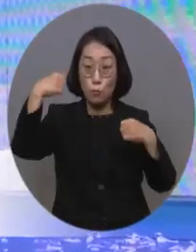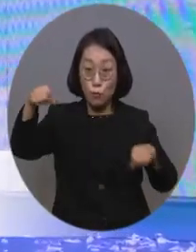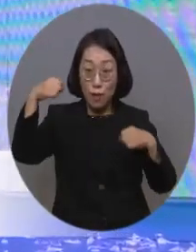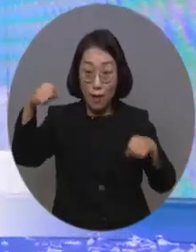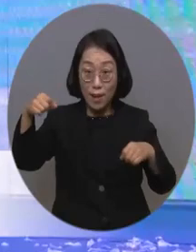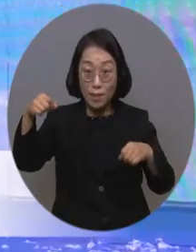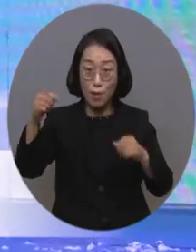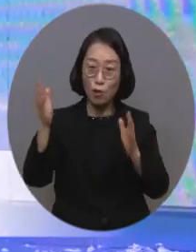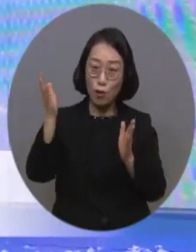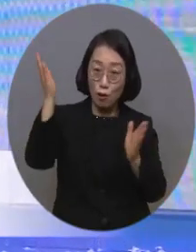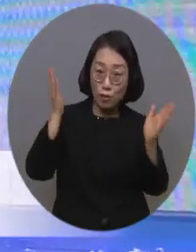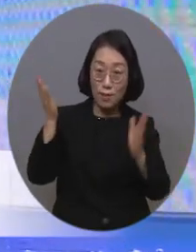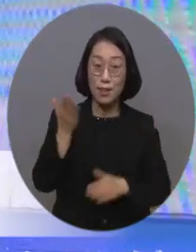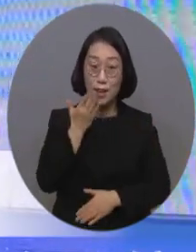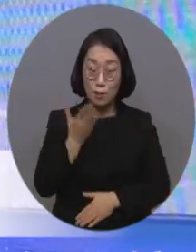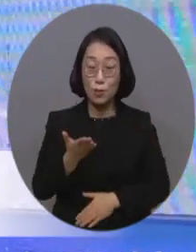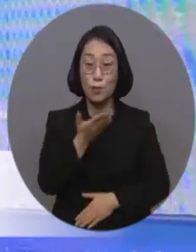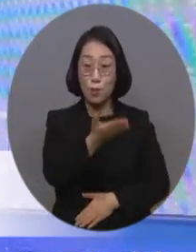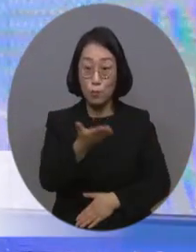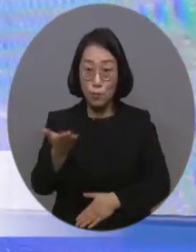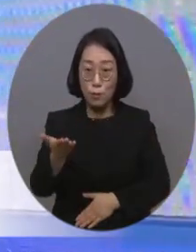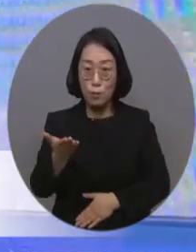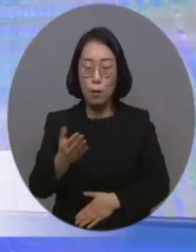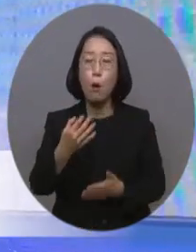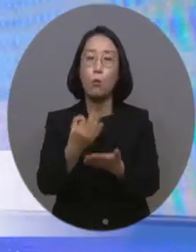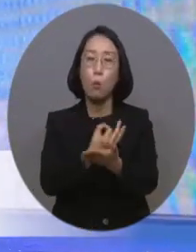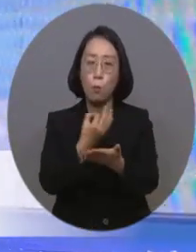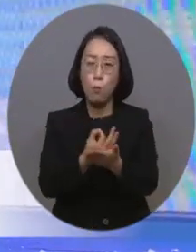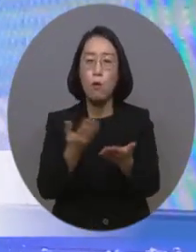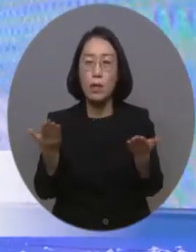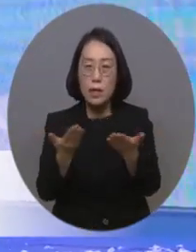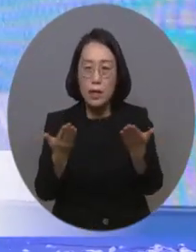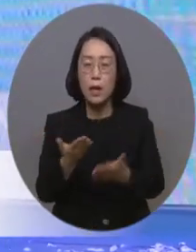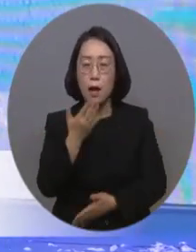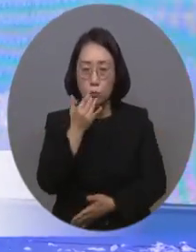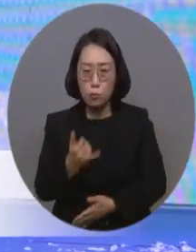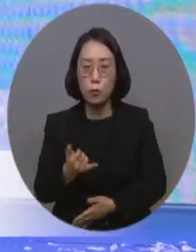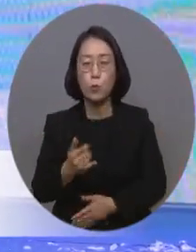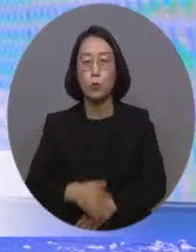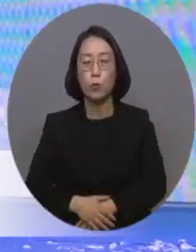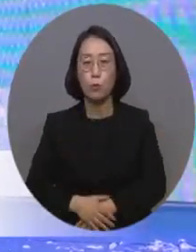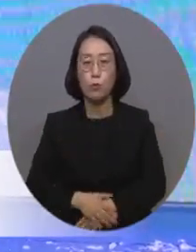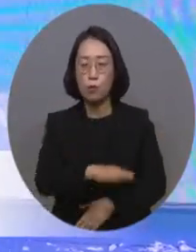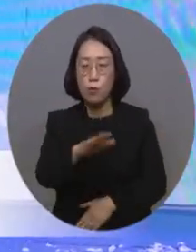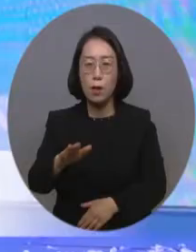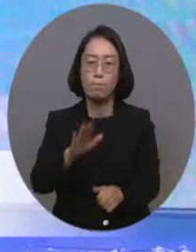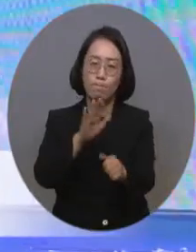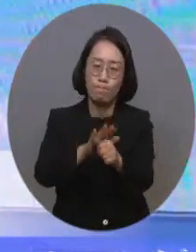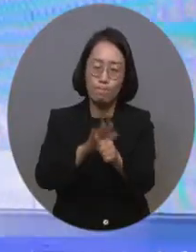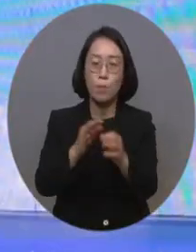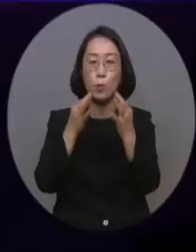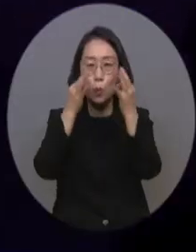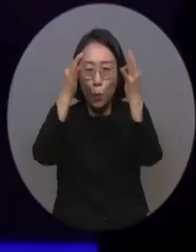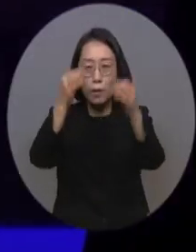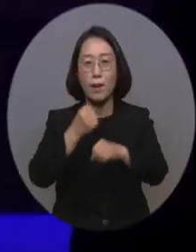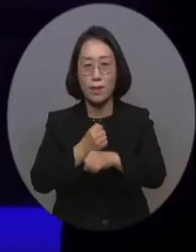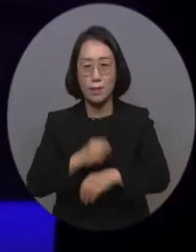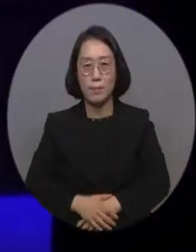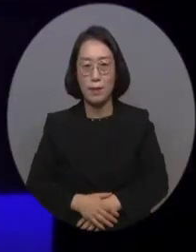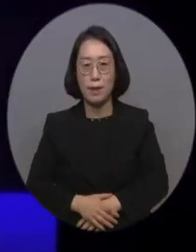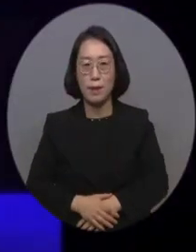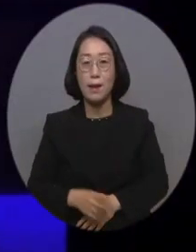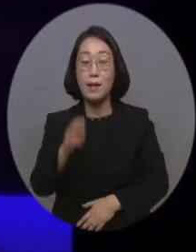위에서 연기를 하시는 분들이 직업인으로 생활할 수 있도록 제가 적극 노력하겠습니다.